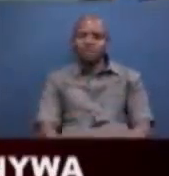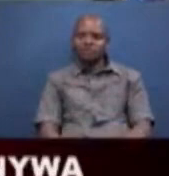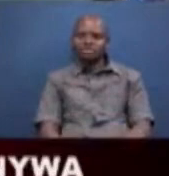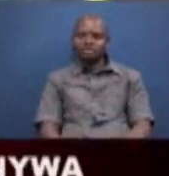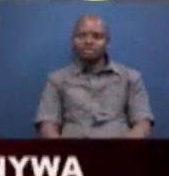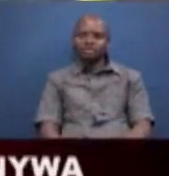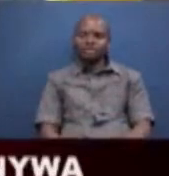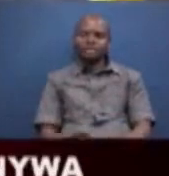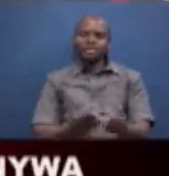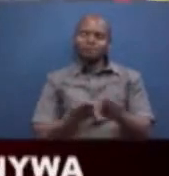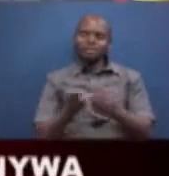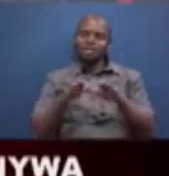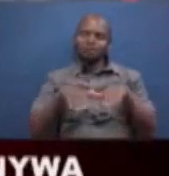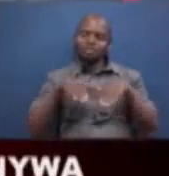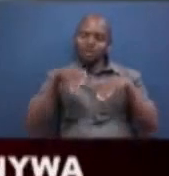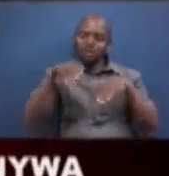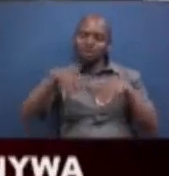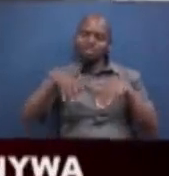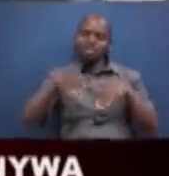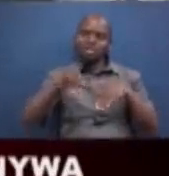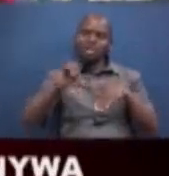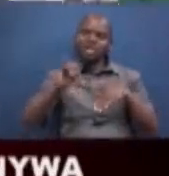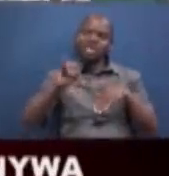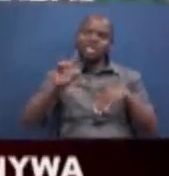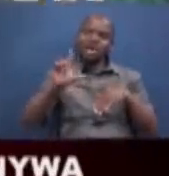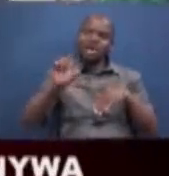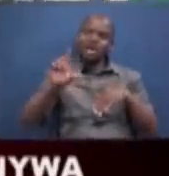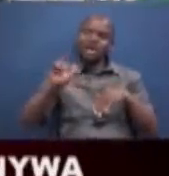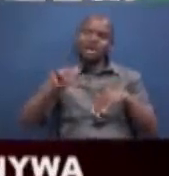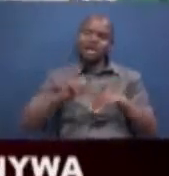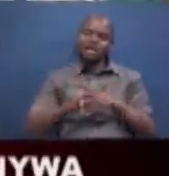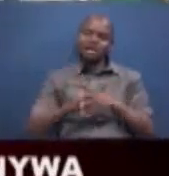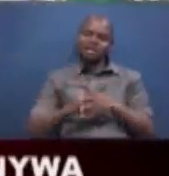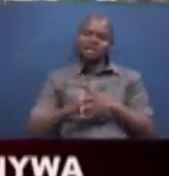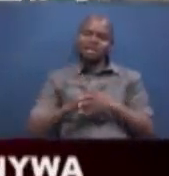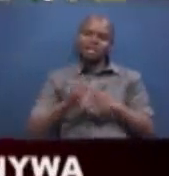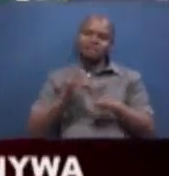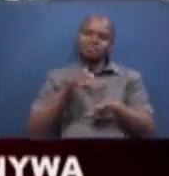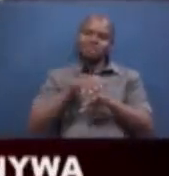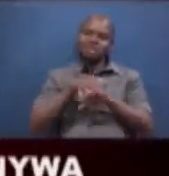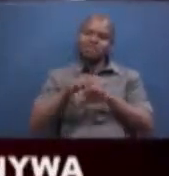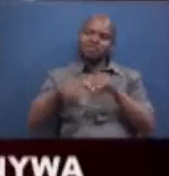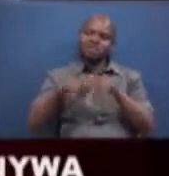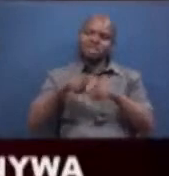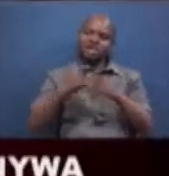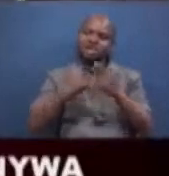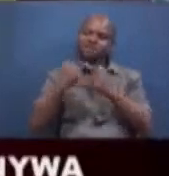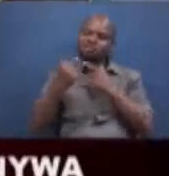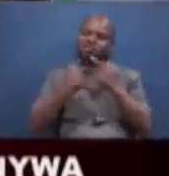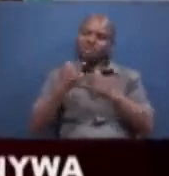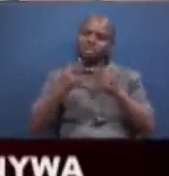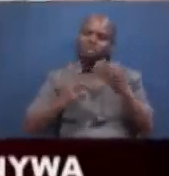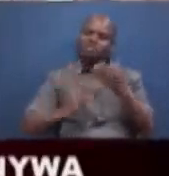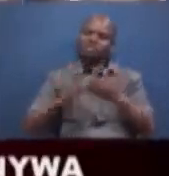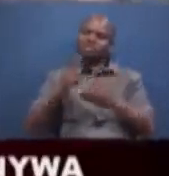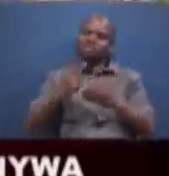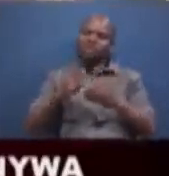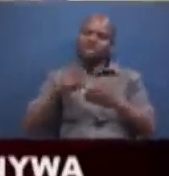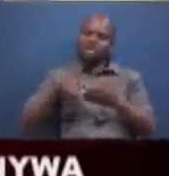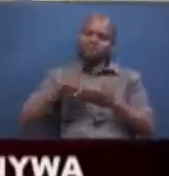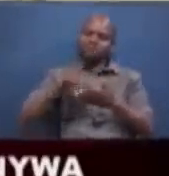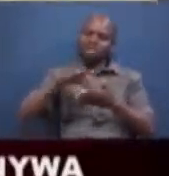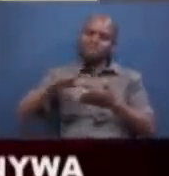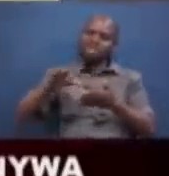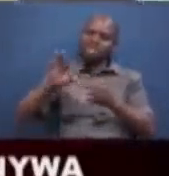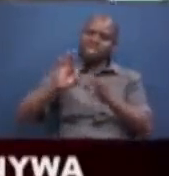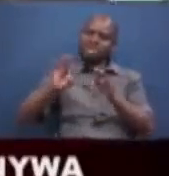Zungu, ambaye pia ni mbunge wa jimbo la Ilala mkoani Dar es Salaam, ametoa maelekezo hayo wakati akizungumza kwenye uzinduzi wa kituo cha